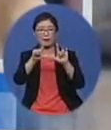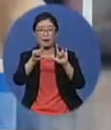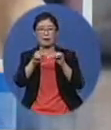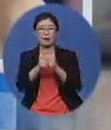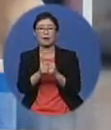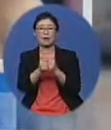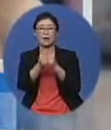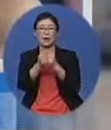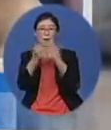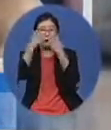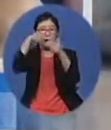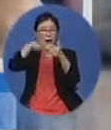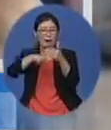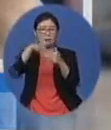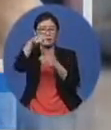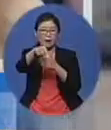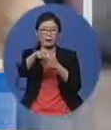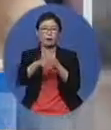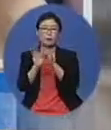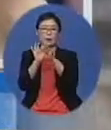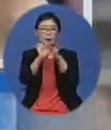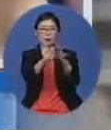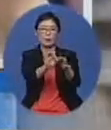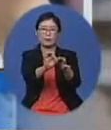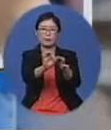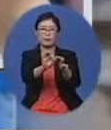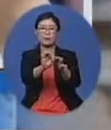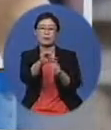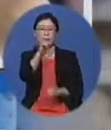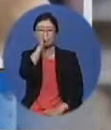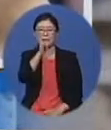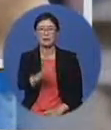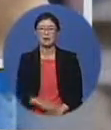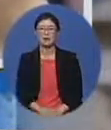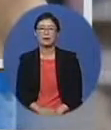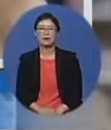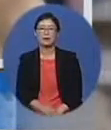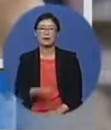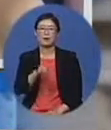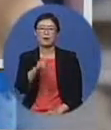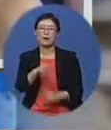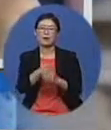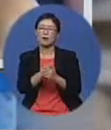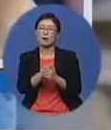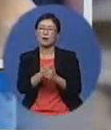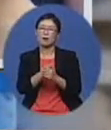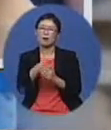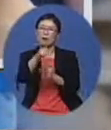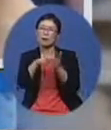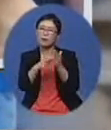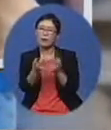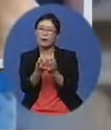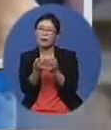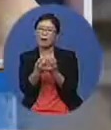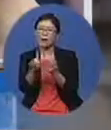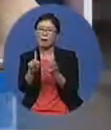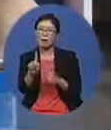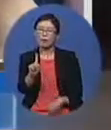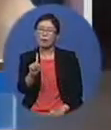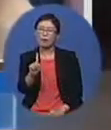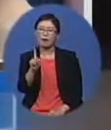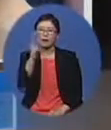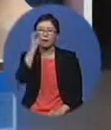나와서도 있다라는 거고요. 그 희망의 줄기도 읽어주시면서 그거에 보답하는 게 무엇일까, 그것에 응답하는